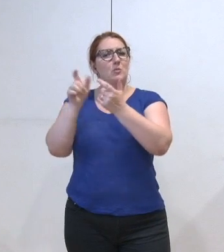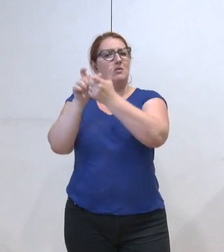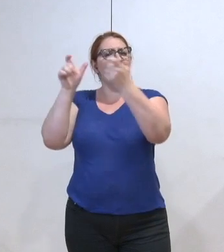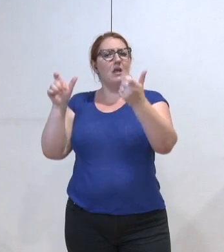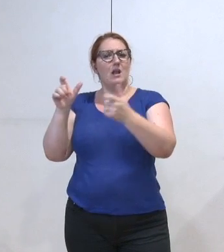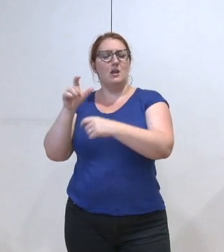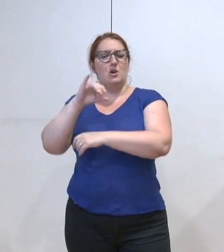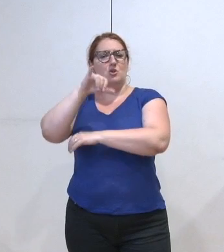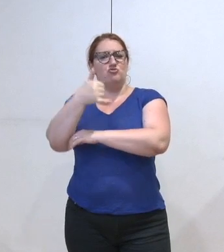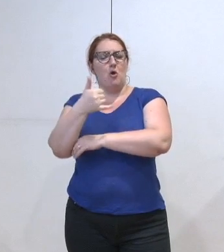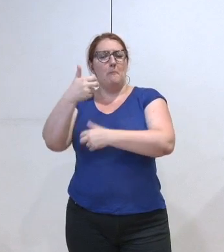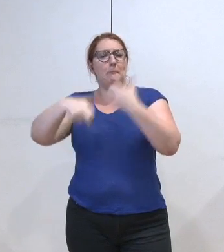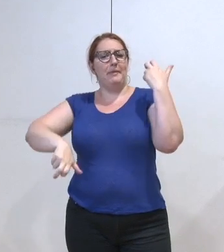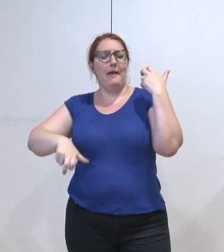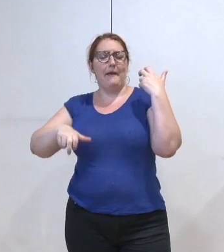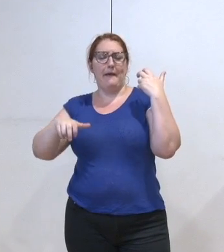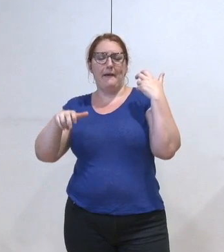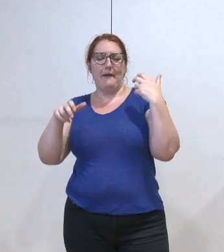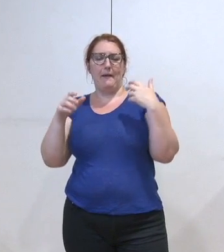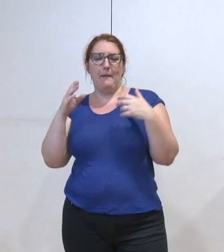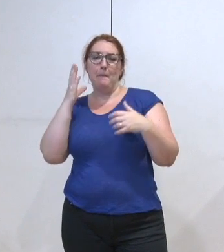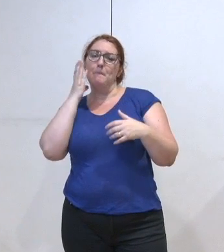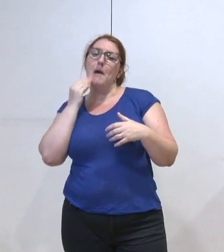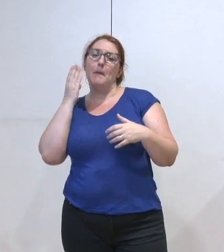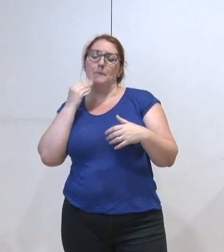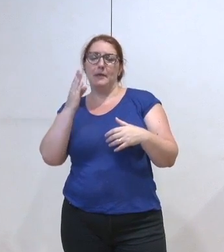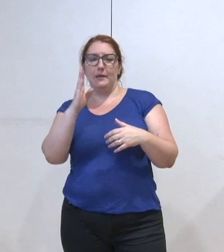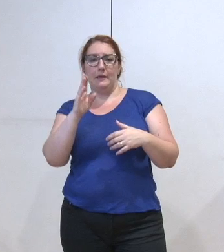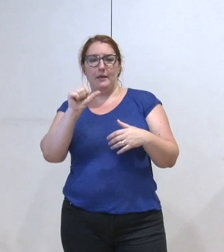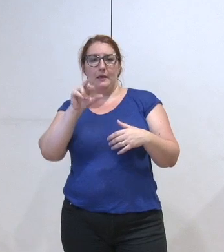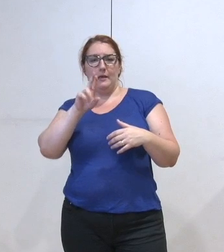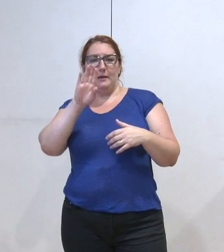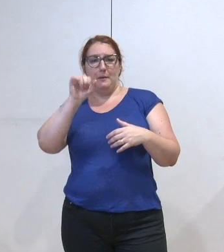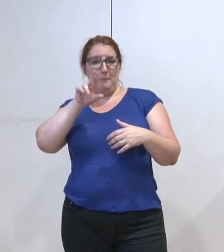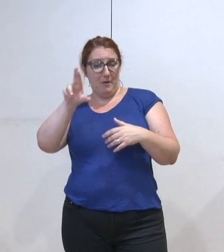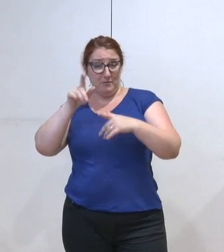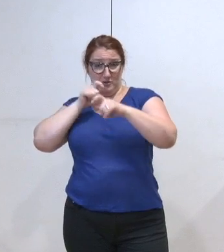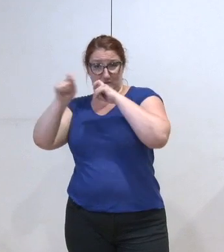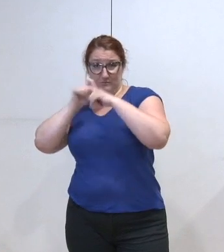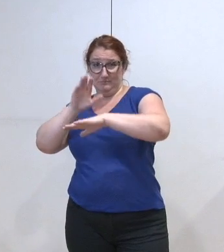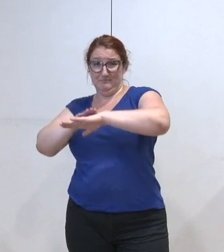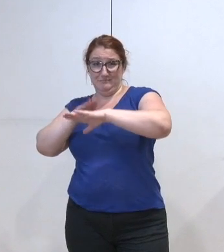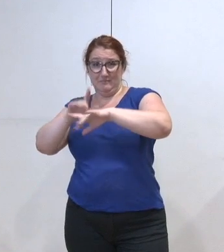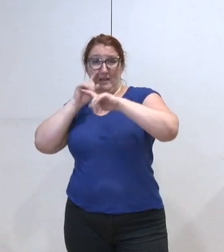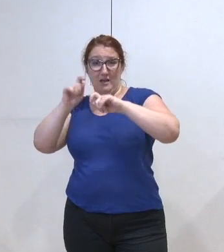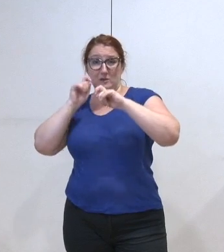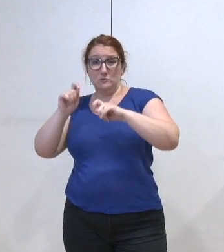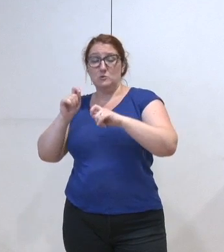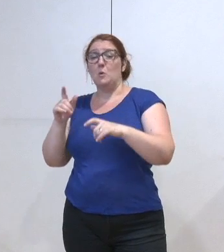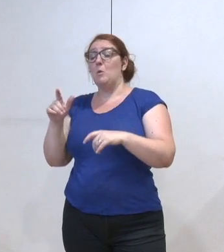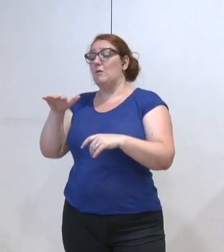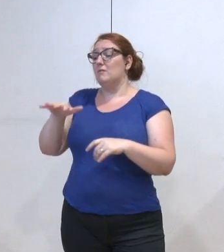Barbier évoquer cette question pour lui signaler que la plus grande pr partie du bidonville était sur une propriété du Conseil